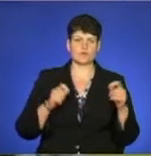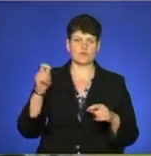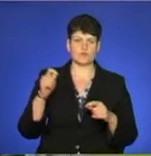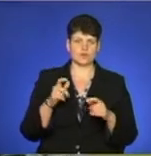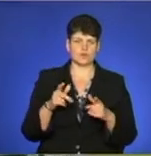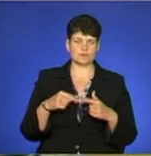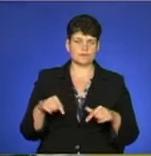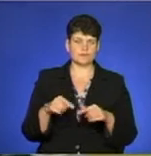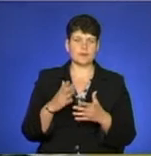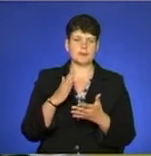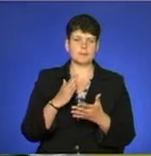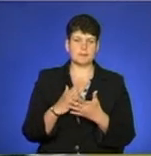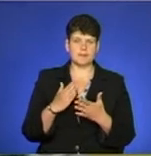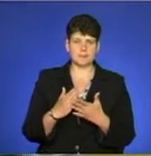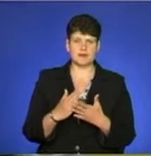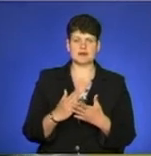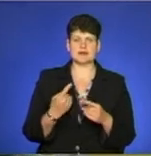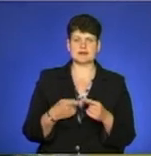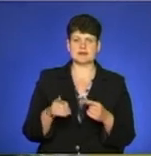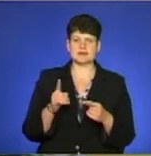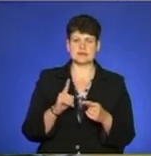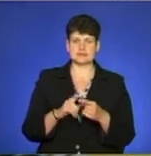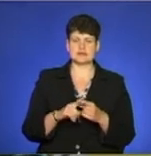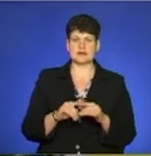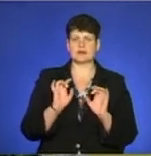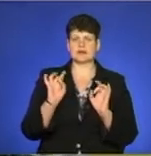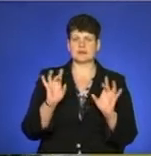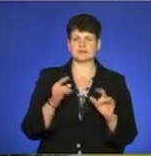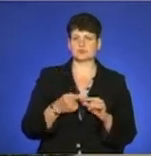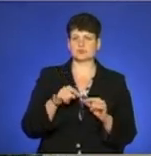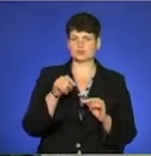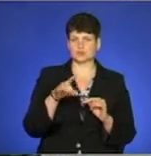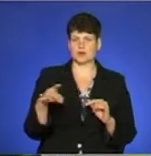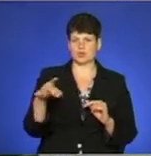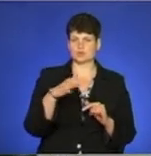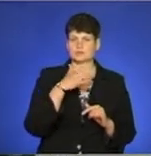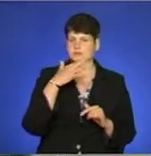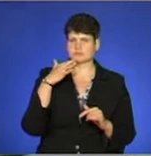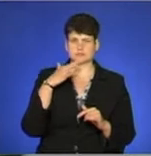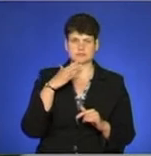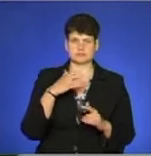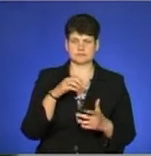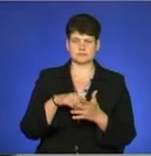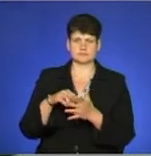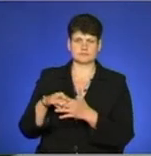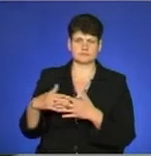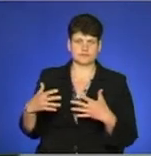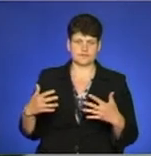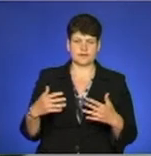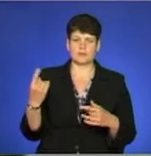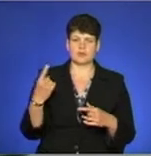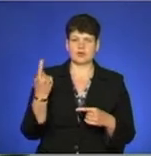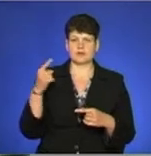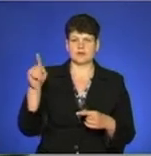має, по-перше, це промоцію регіону з багатьох складових. По-перше, це